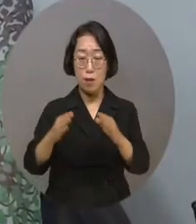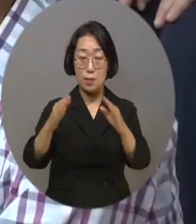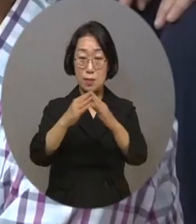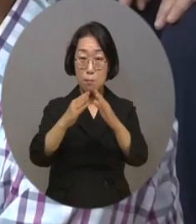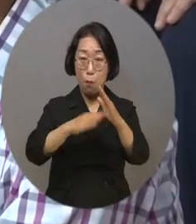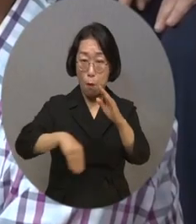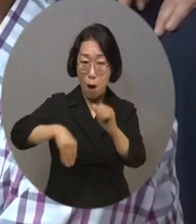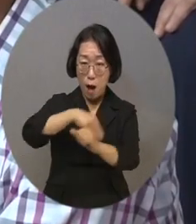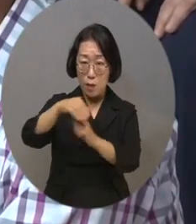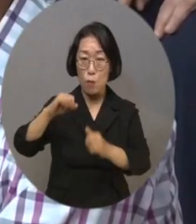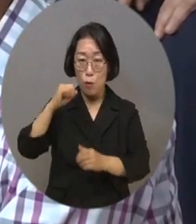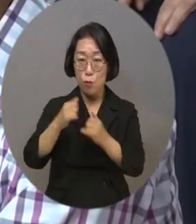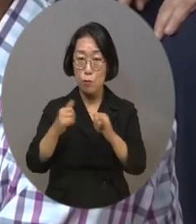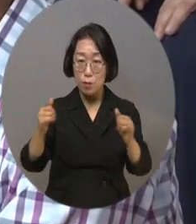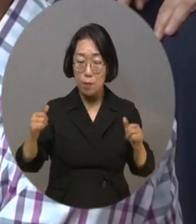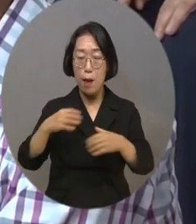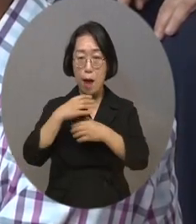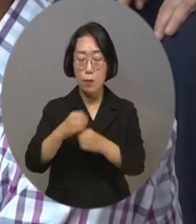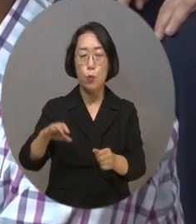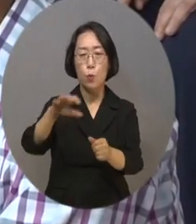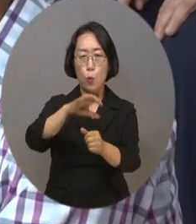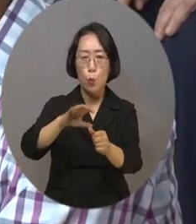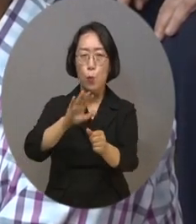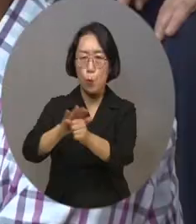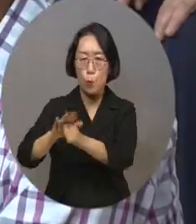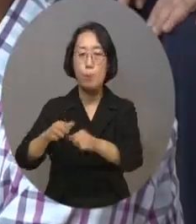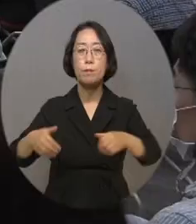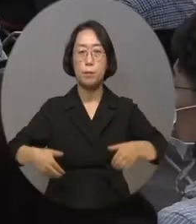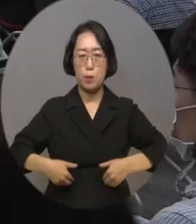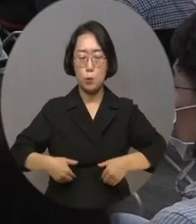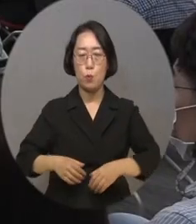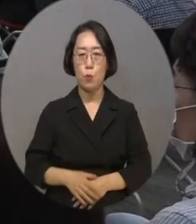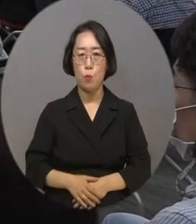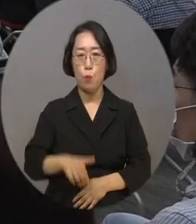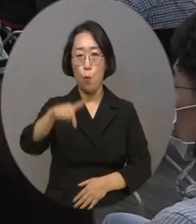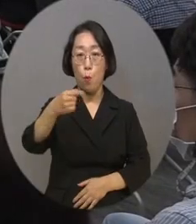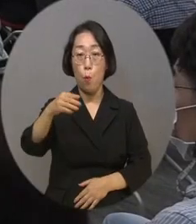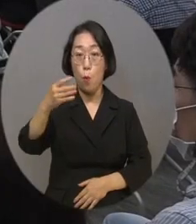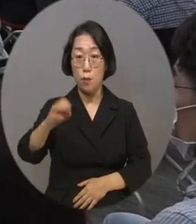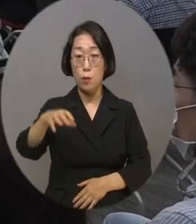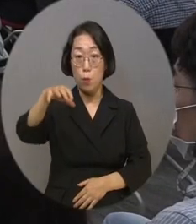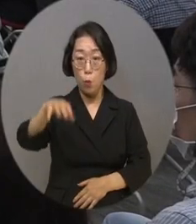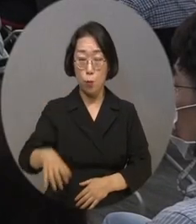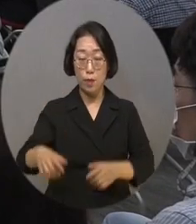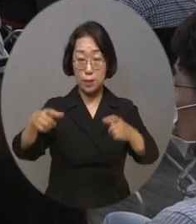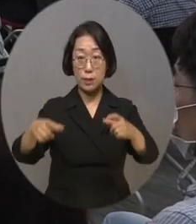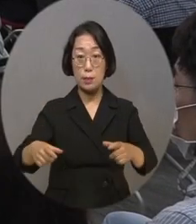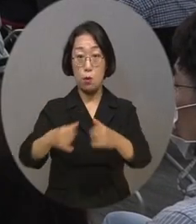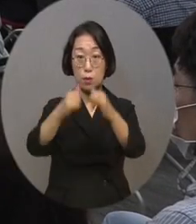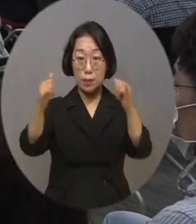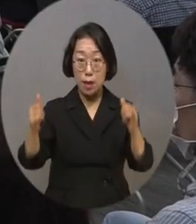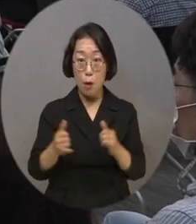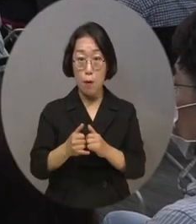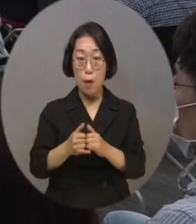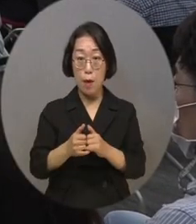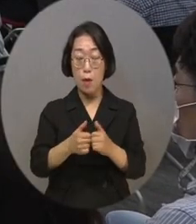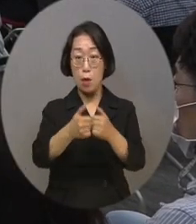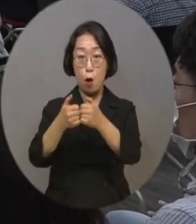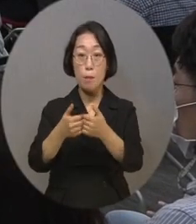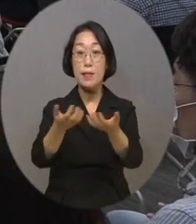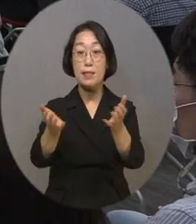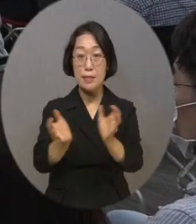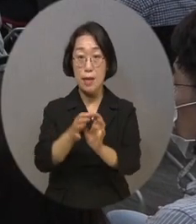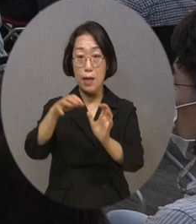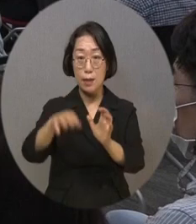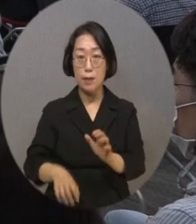안전한 여름나기 지원의 필요성이 높아지고 있습니다. 고흥군과 고흥군 지역사회보장협의체는 지난